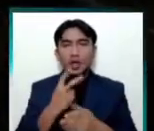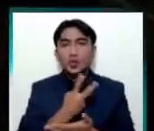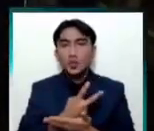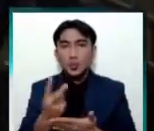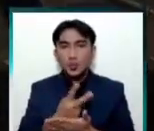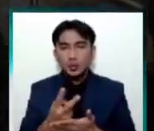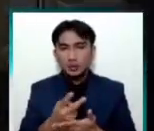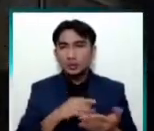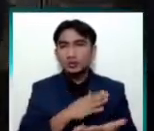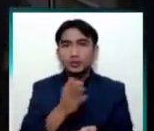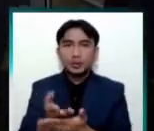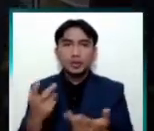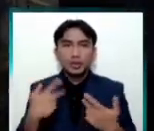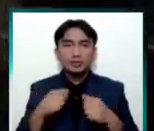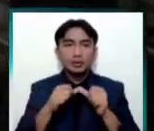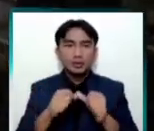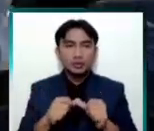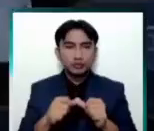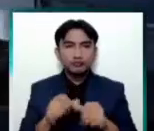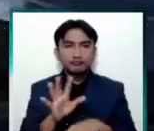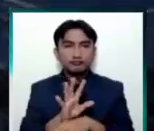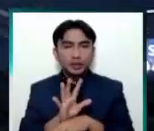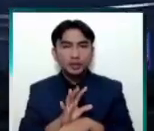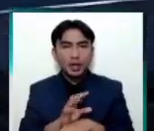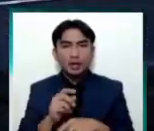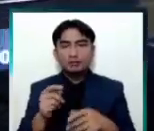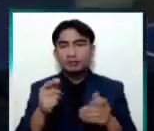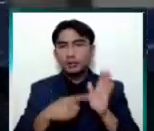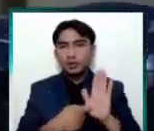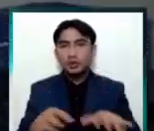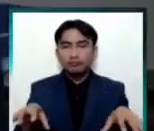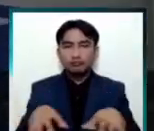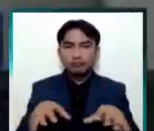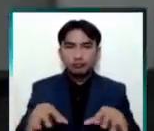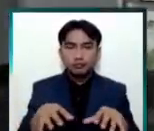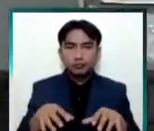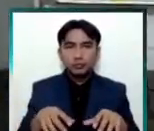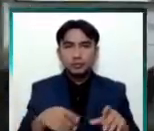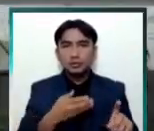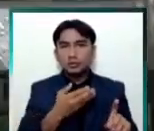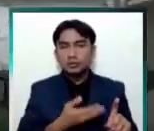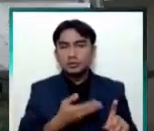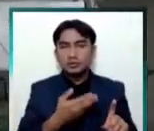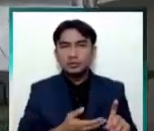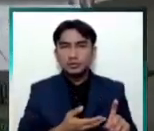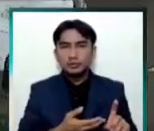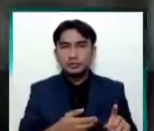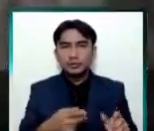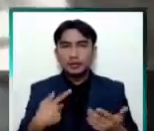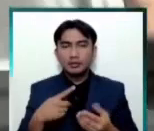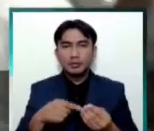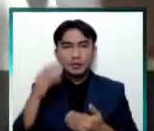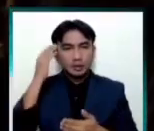ang taping ng Startup PH. Na-shoot na raw nila ang ilang eksena ng hackathon na isa sa vital scenes ng K-drama adaptation.